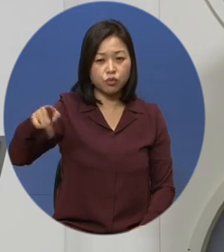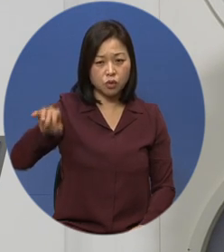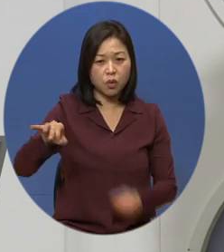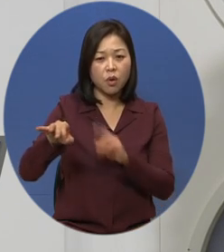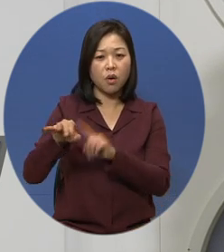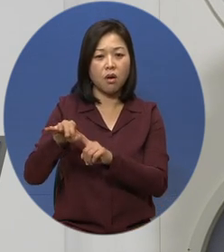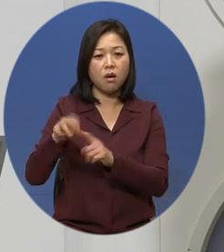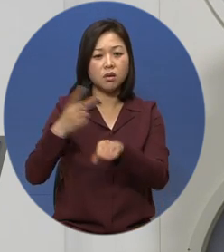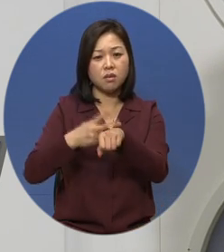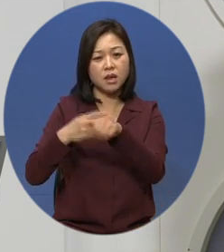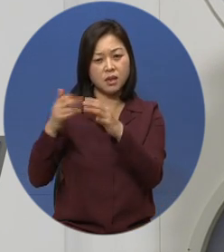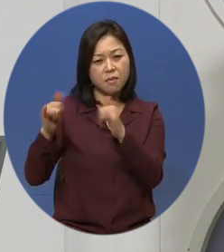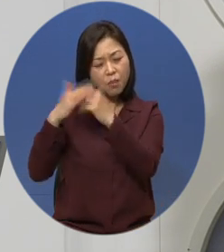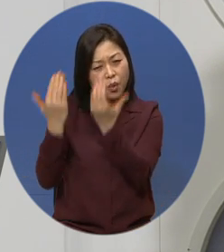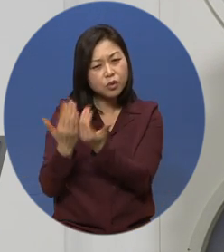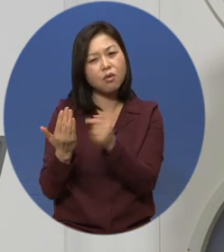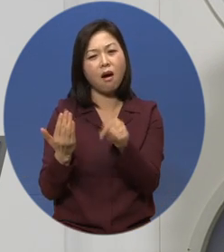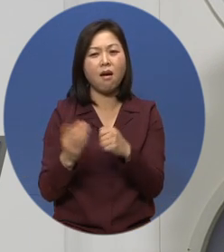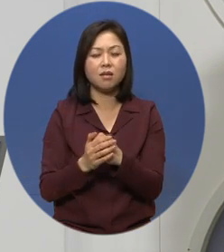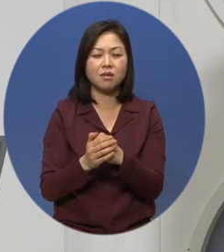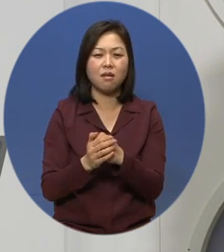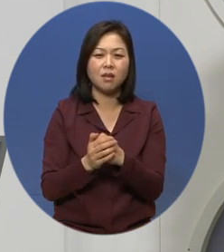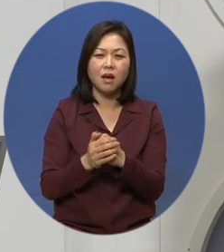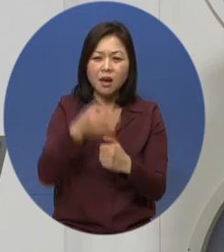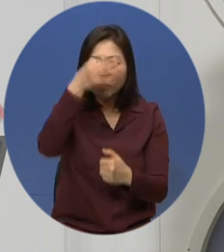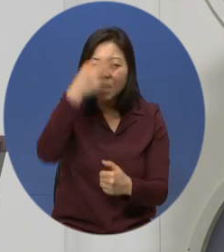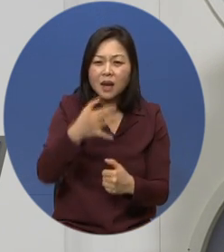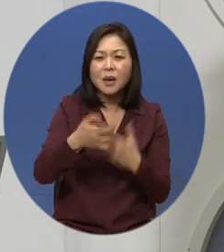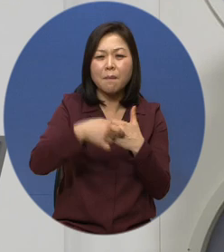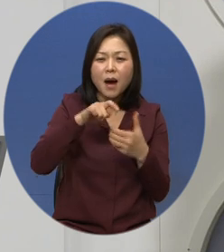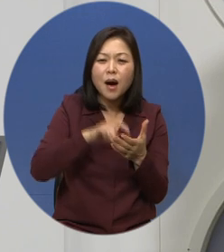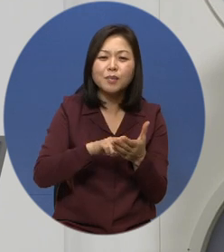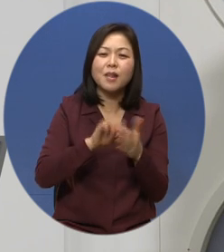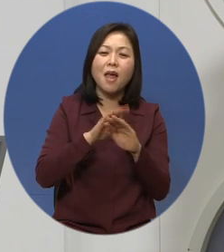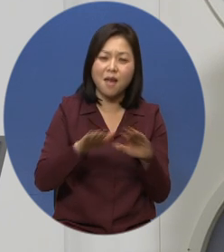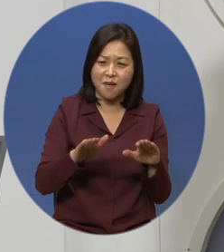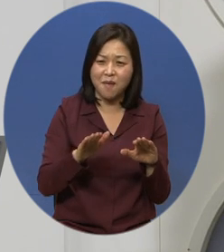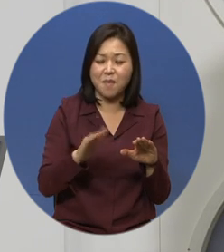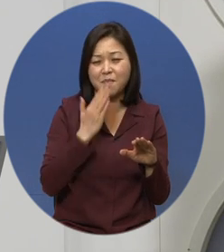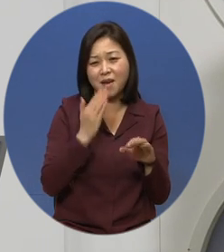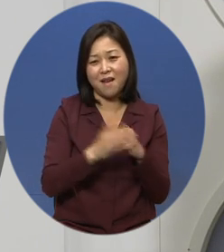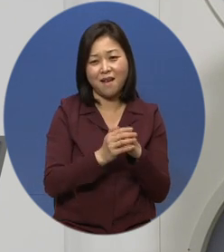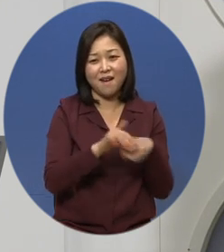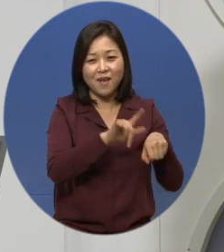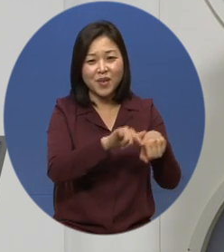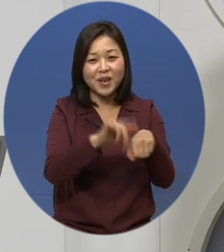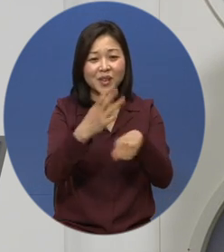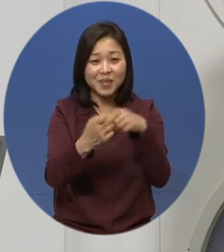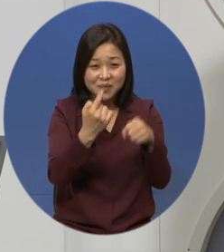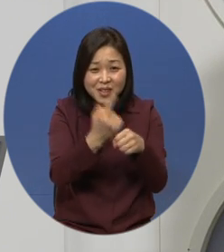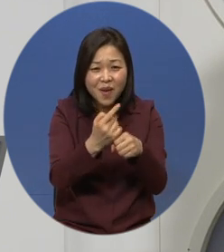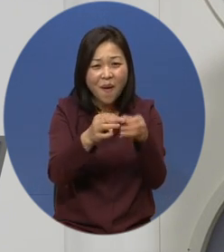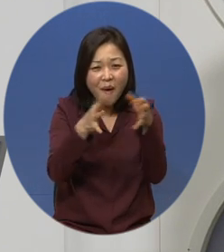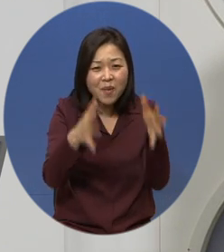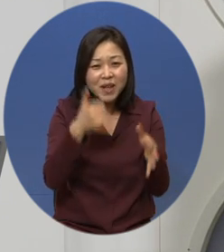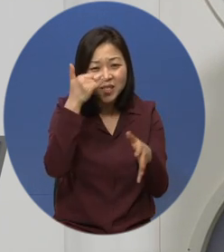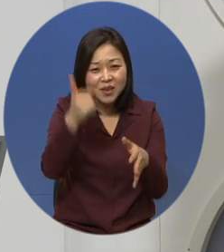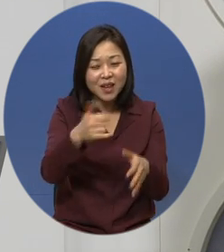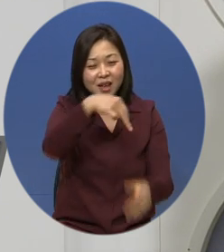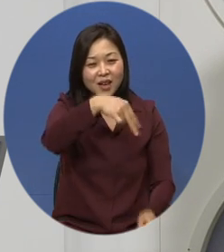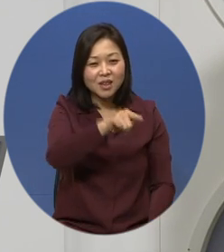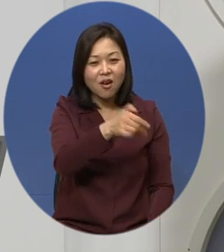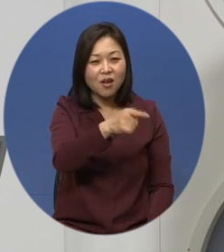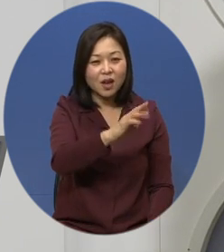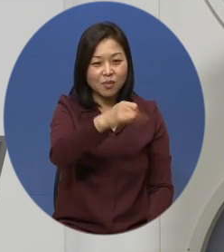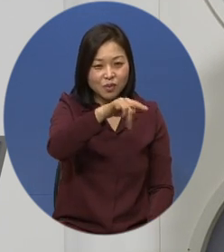조금이라도 어 풀었습니다 이번에 그런것 죄송하다고 31년 만에 전화 했거든요 작업 승민과 전문